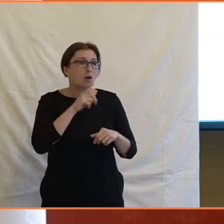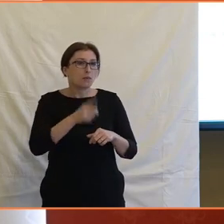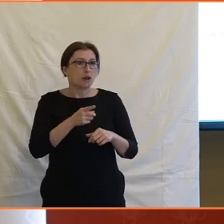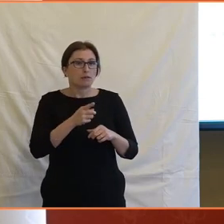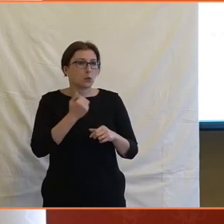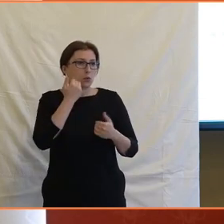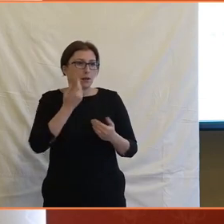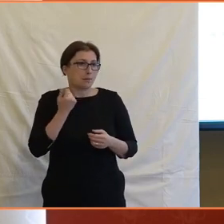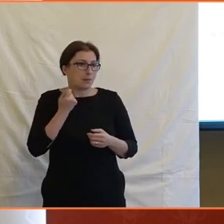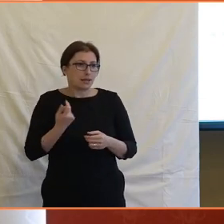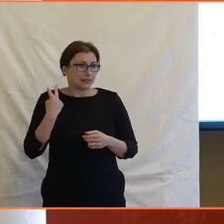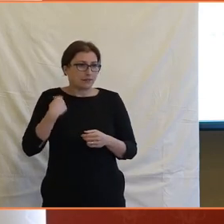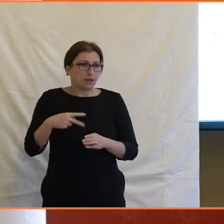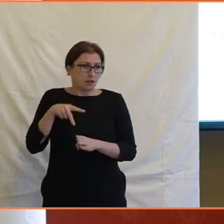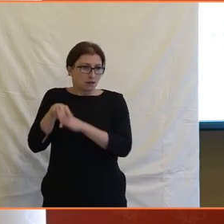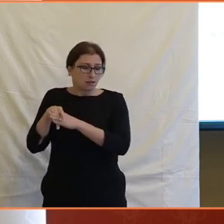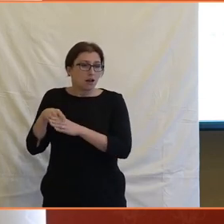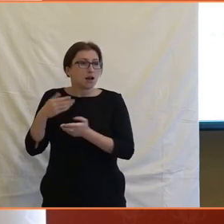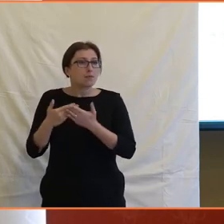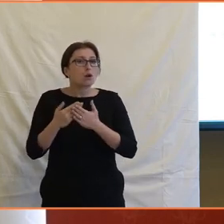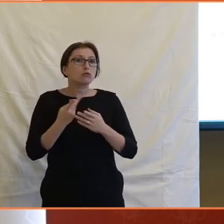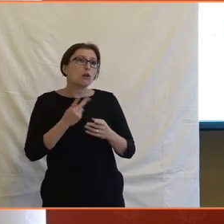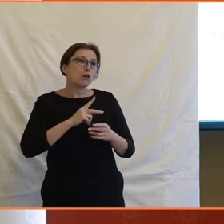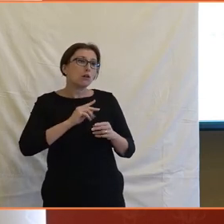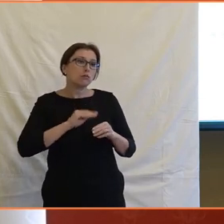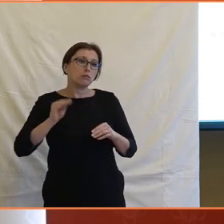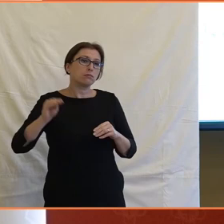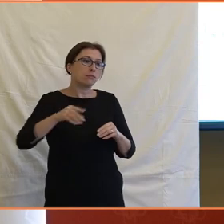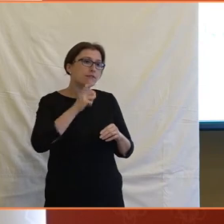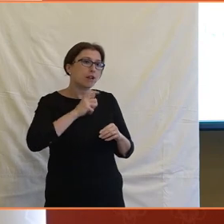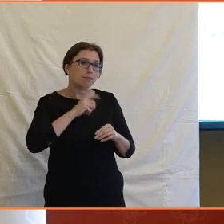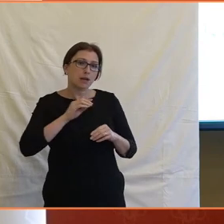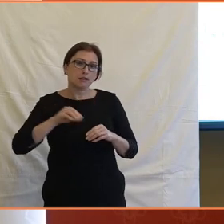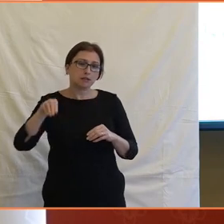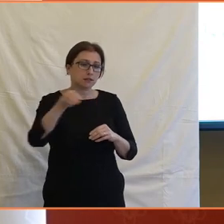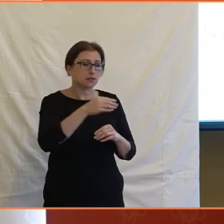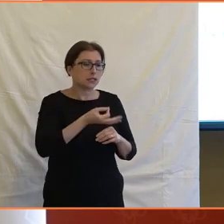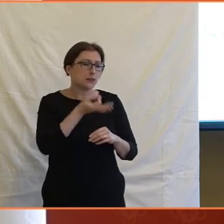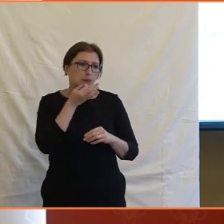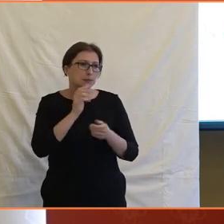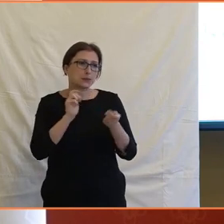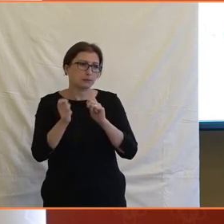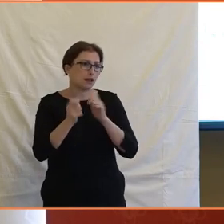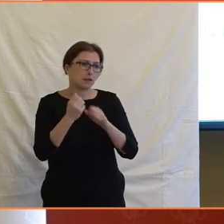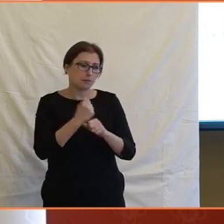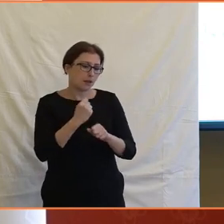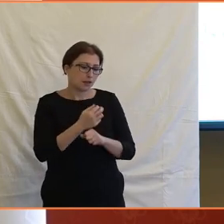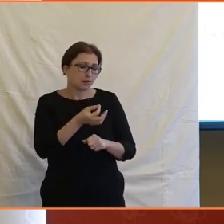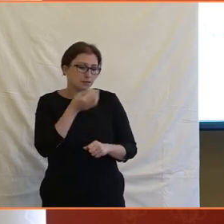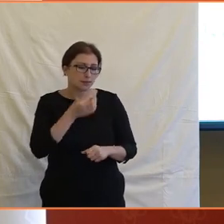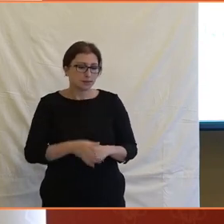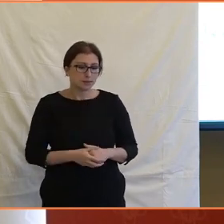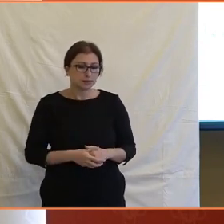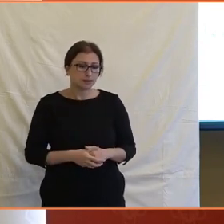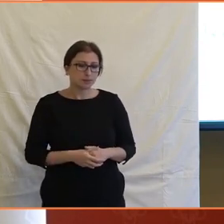výplaty k výplatě, tak si jako nemůžou dovolit samozřejmě rekvalifikaci. To s tím určitě souvisí a určitě to nejde přehlížet. No a